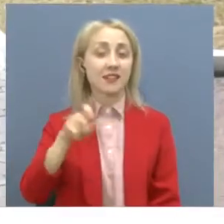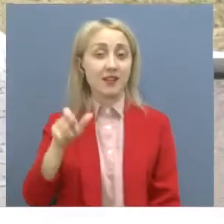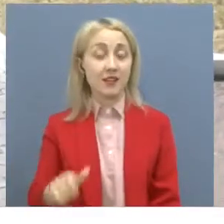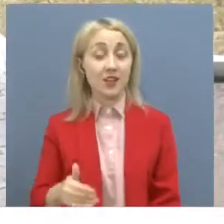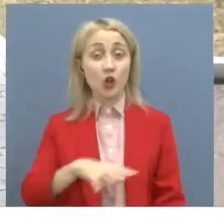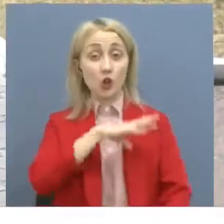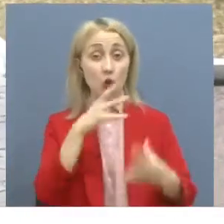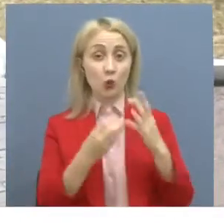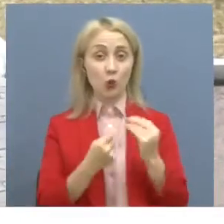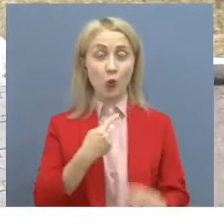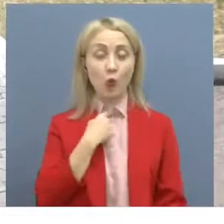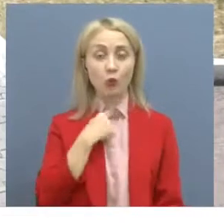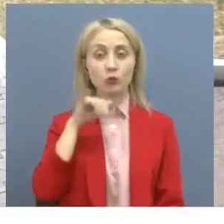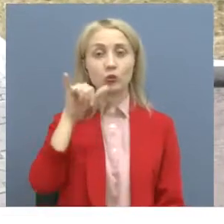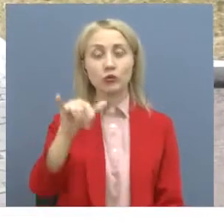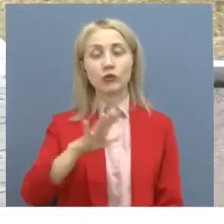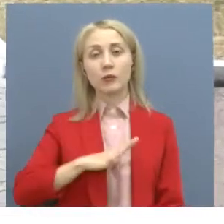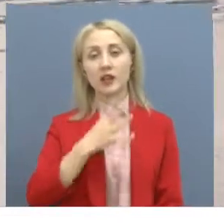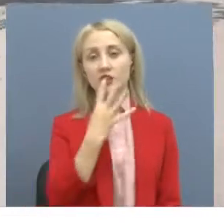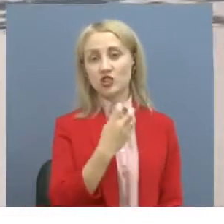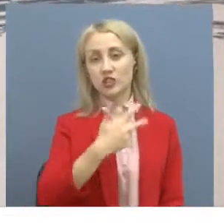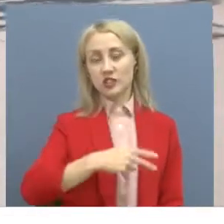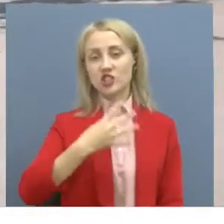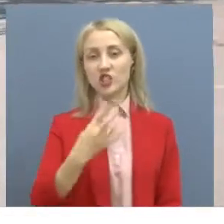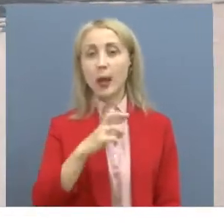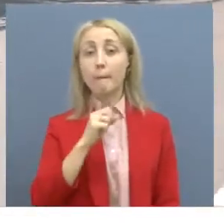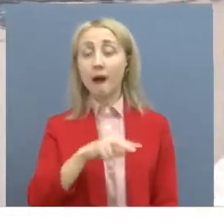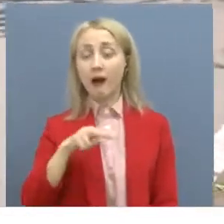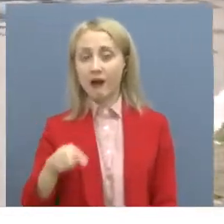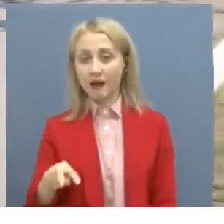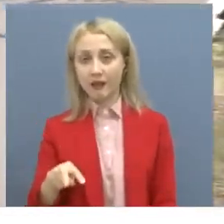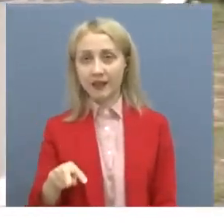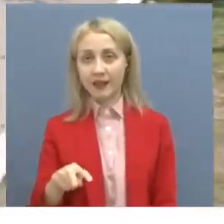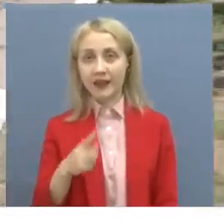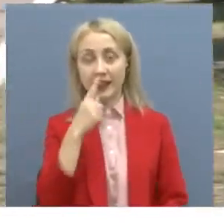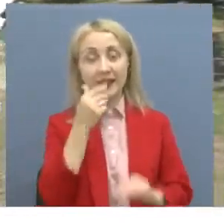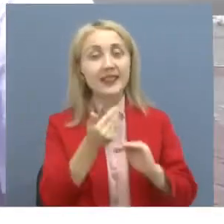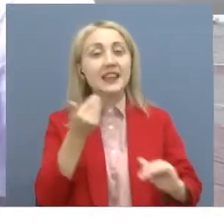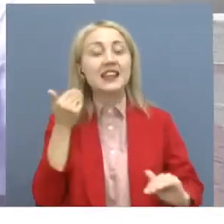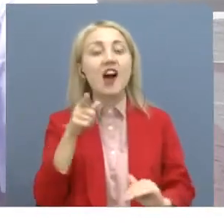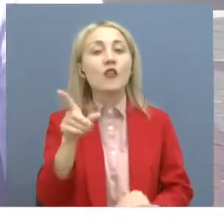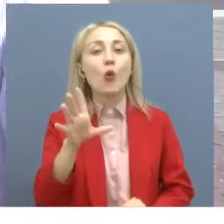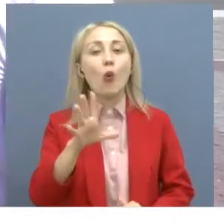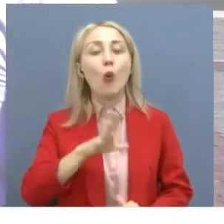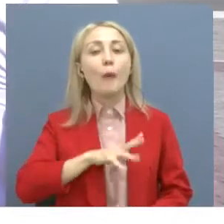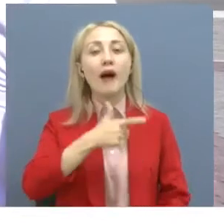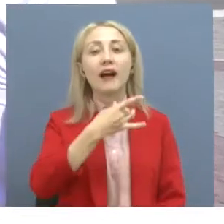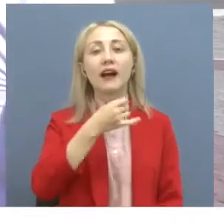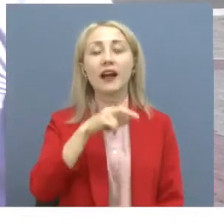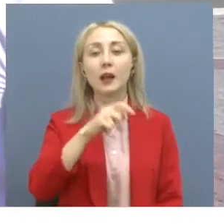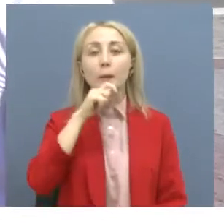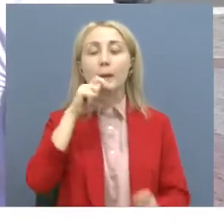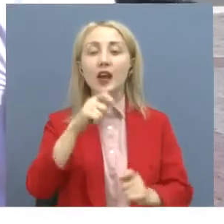бойынша 434 ұпай жинап көш басында тұр. Айта кету керек, жүлдегерге жуырда ғана өмірден озған белгілі сахна